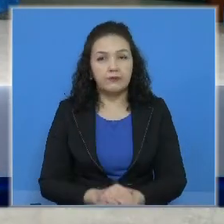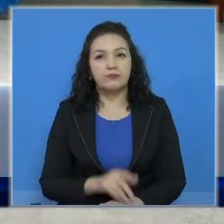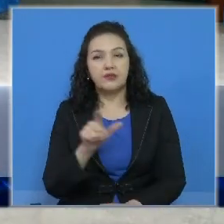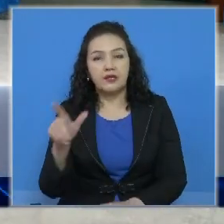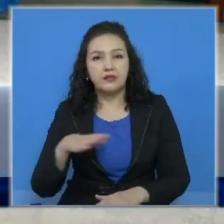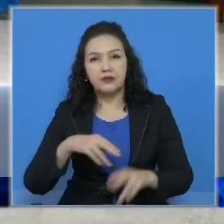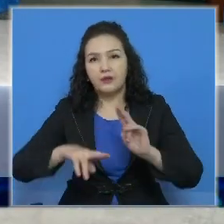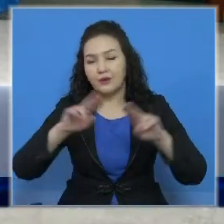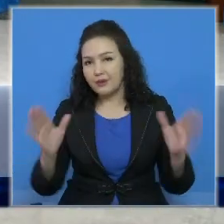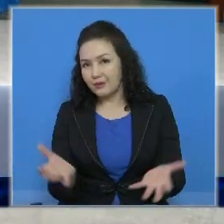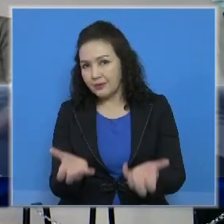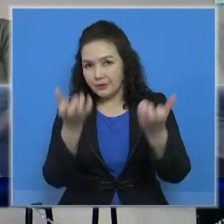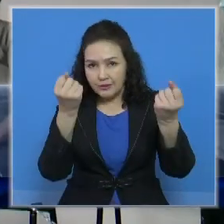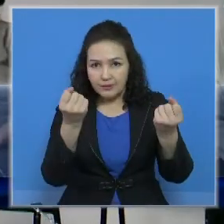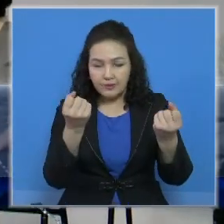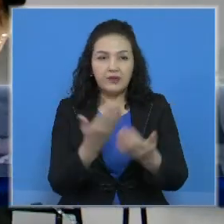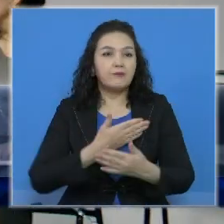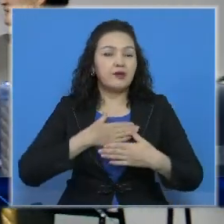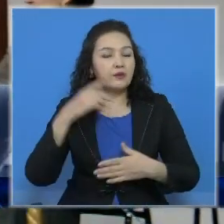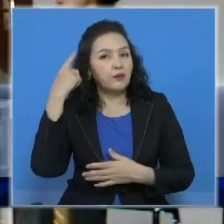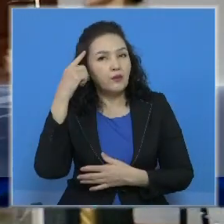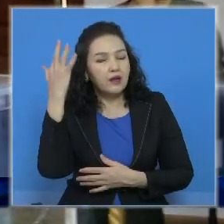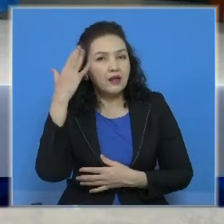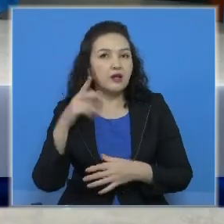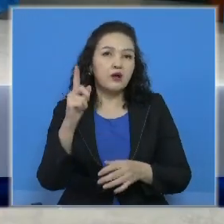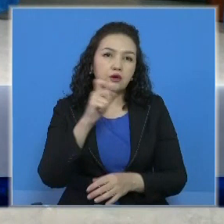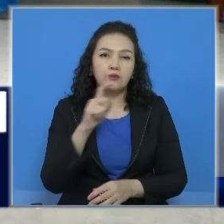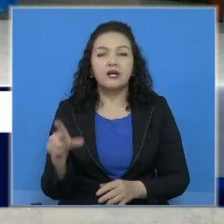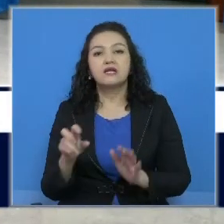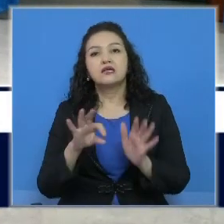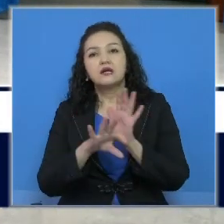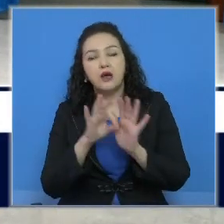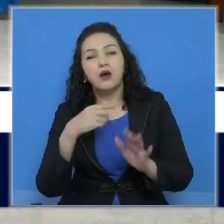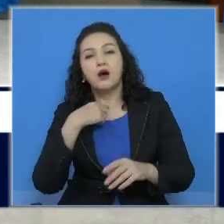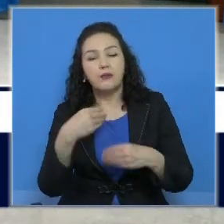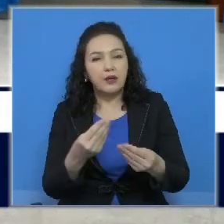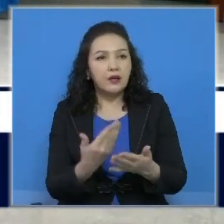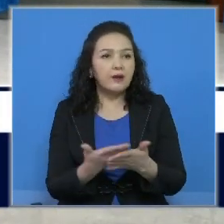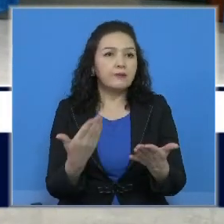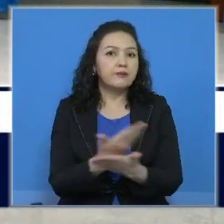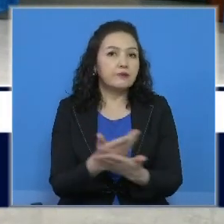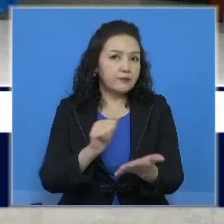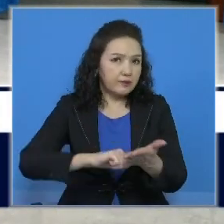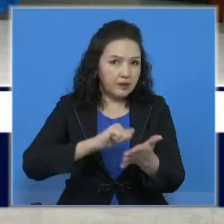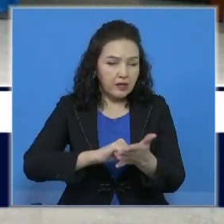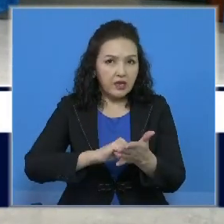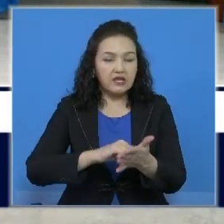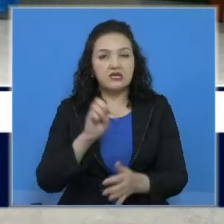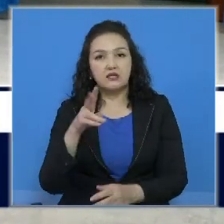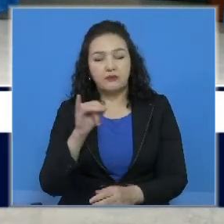көңіл-күйі көтеріңкі. Мен ойлаймын, 100% дауыс береді деп. Себебі бұларда Есет